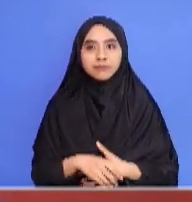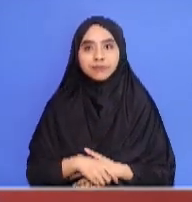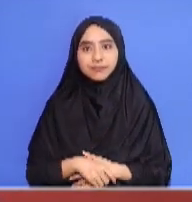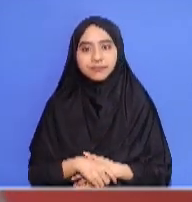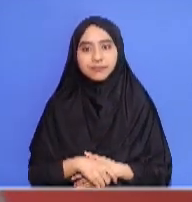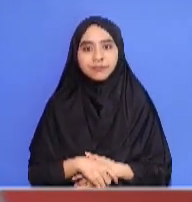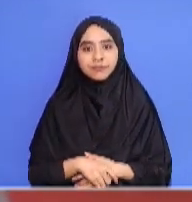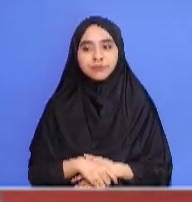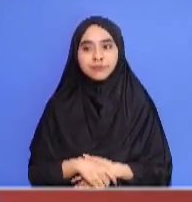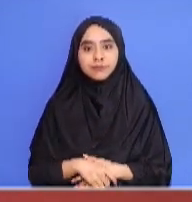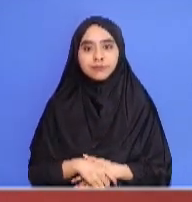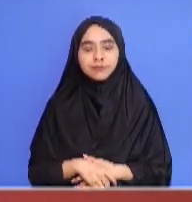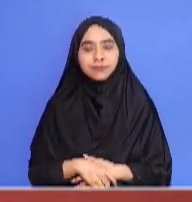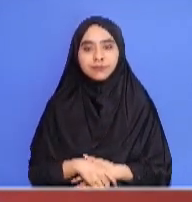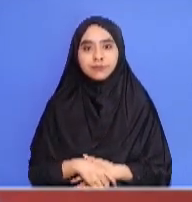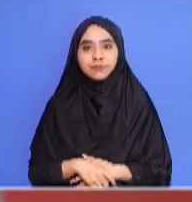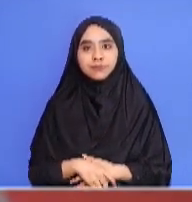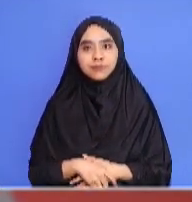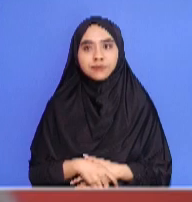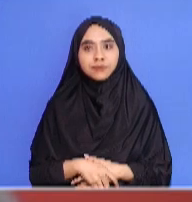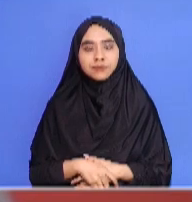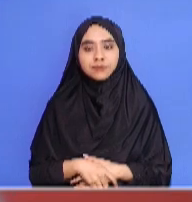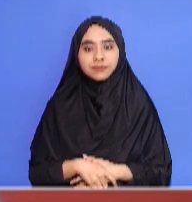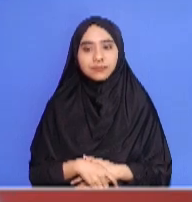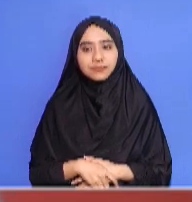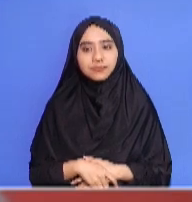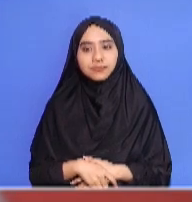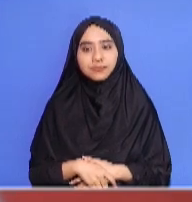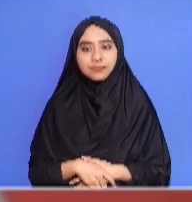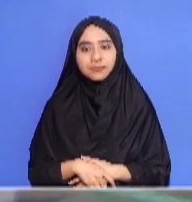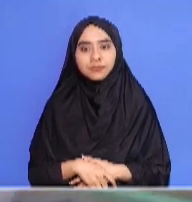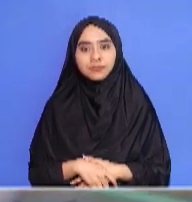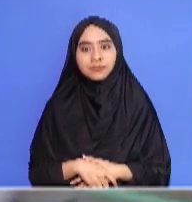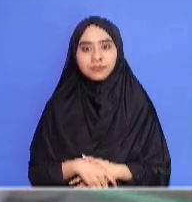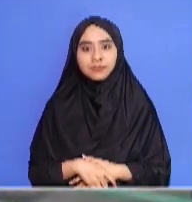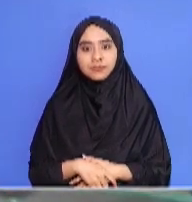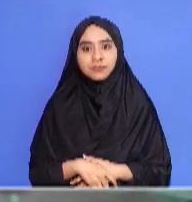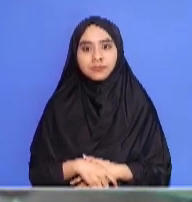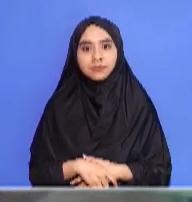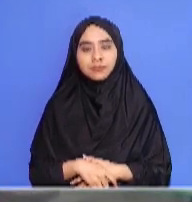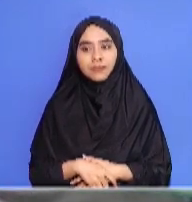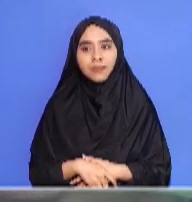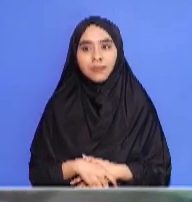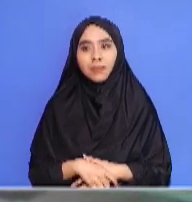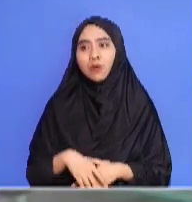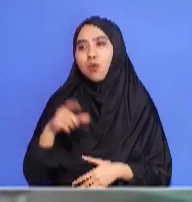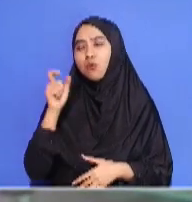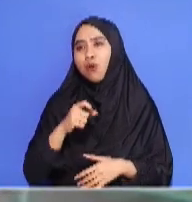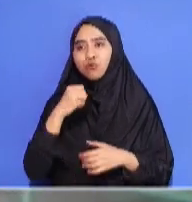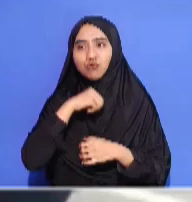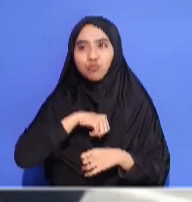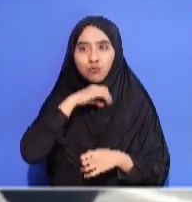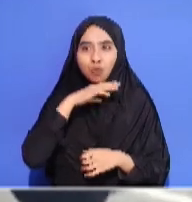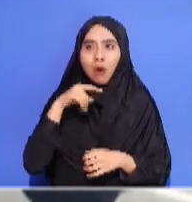ada tindak lanjut dari hasil dari pemeriksaan kesehatan ini. Para lansia juga berharap pelaksanaan